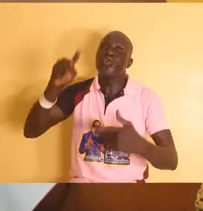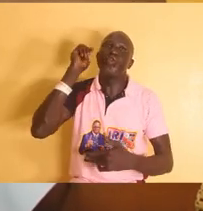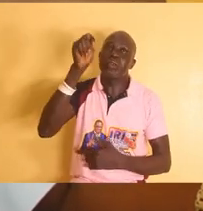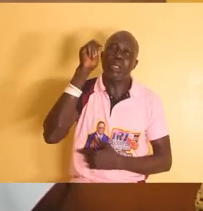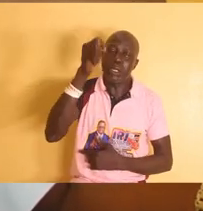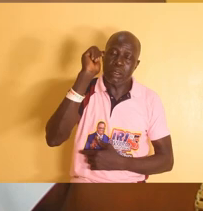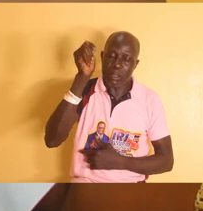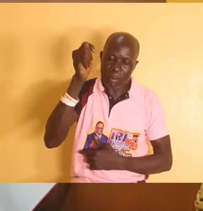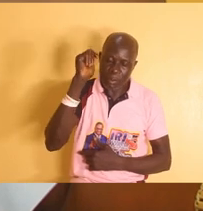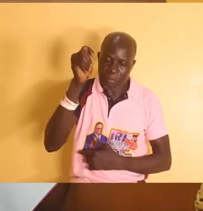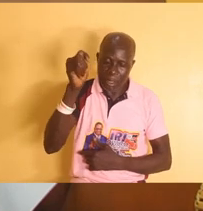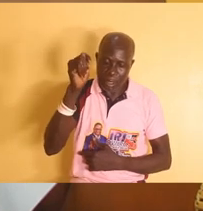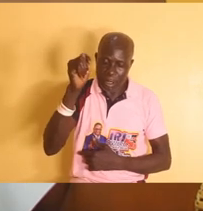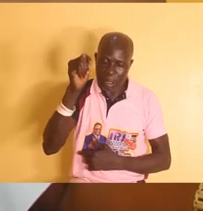blessed to